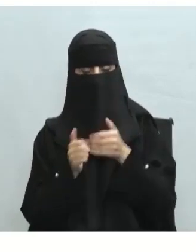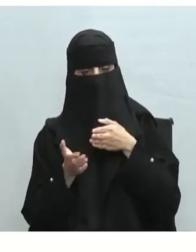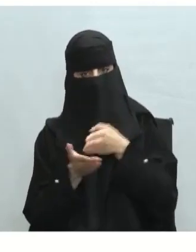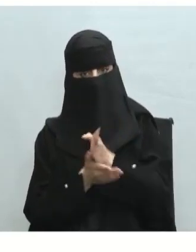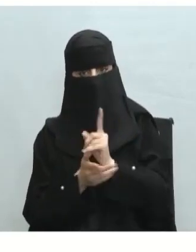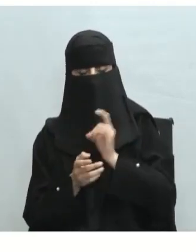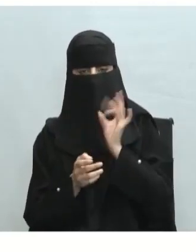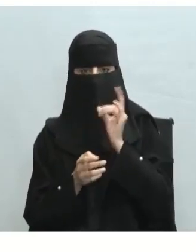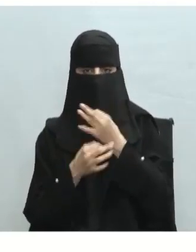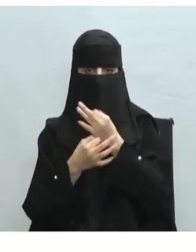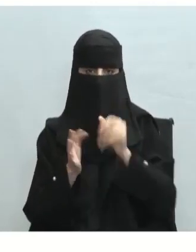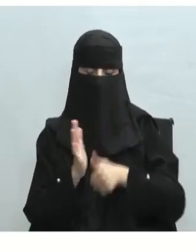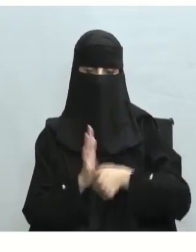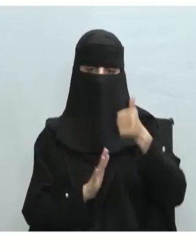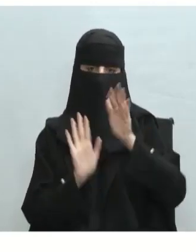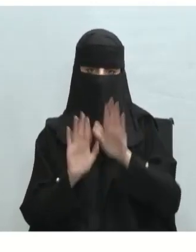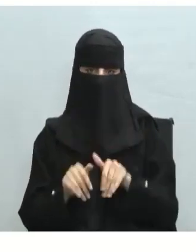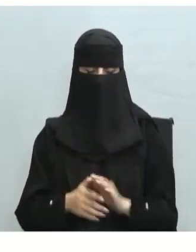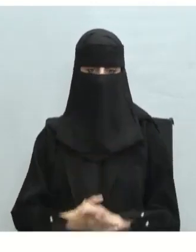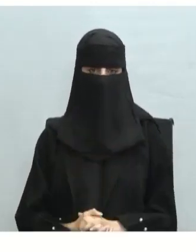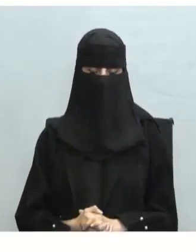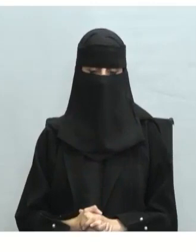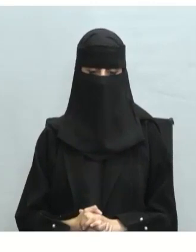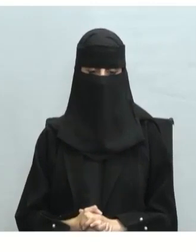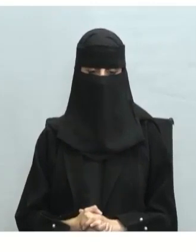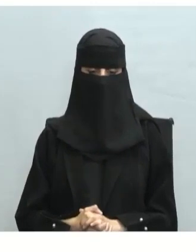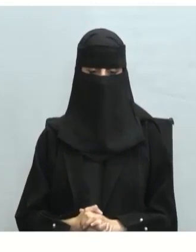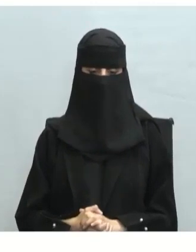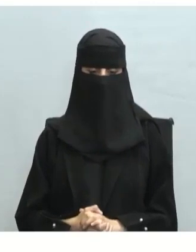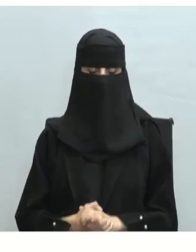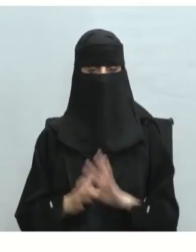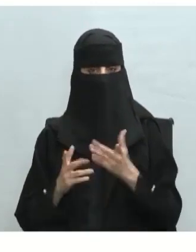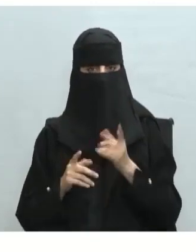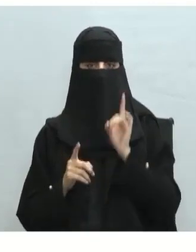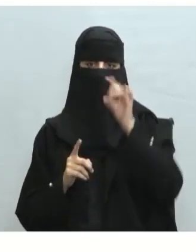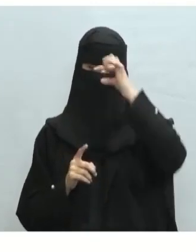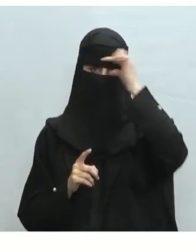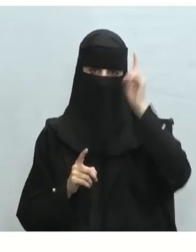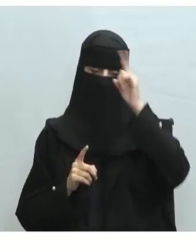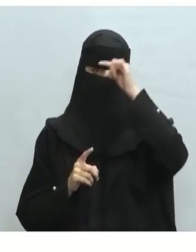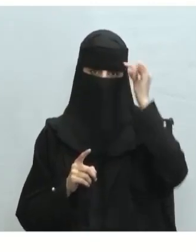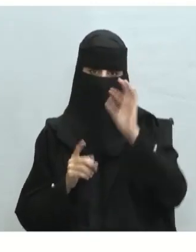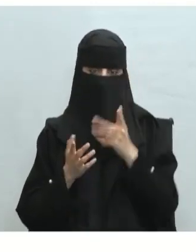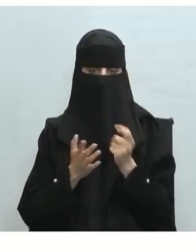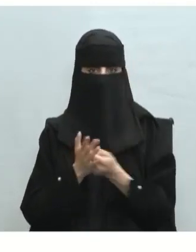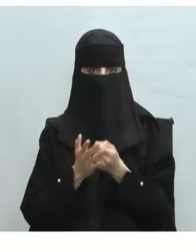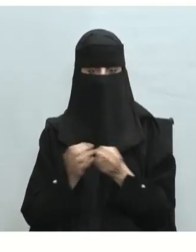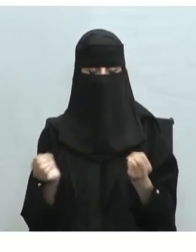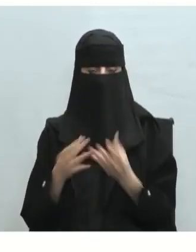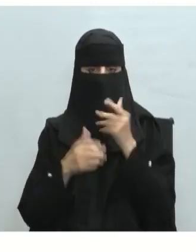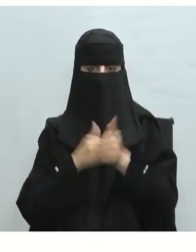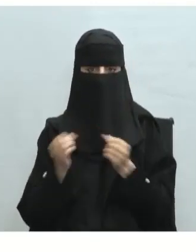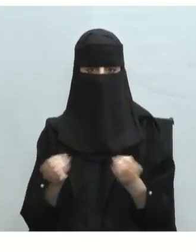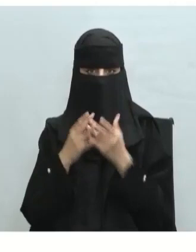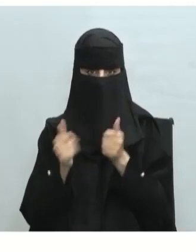بامكانك باذن الله ان تجتاز هذه الماده مثلا و لو صادف ان يعني عرفت معد الاختبار قبل بدئه بثلاث